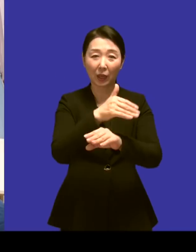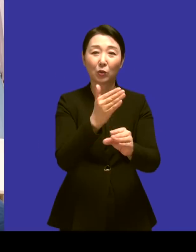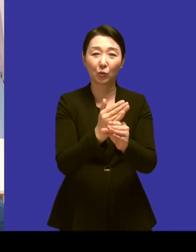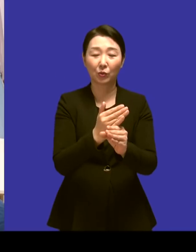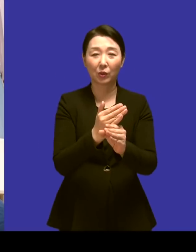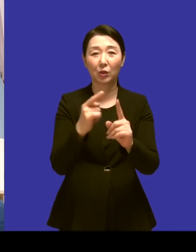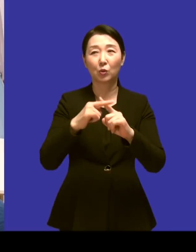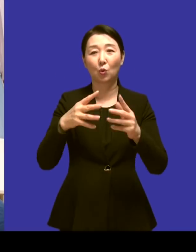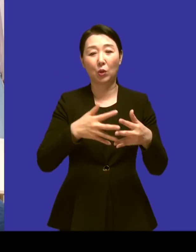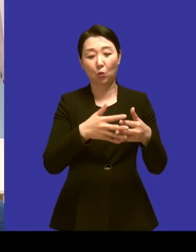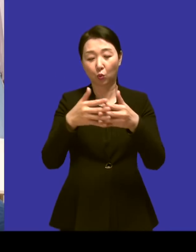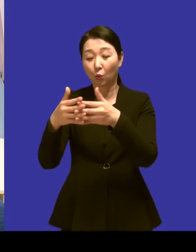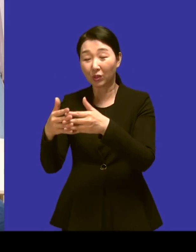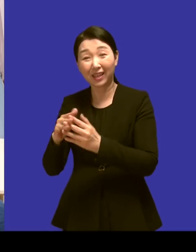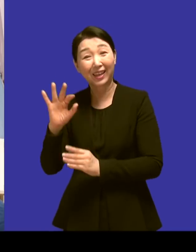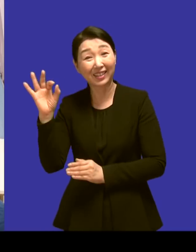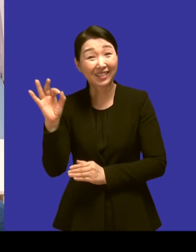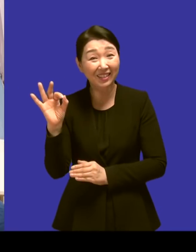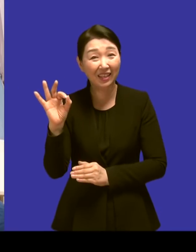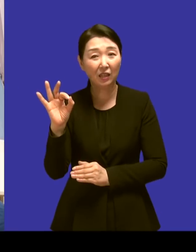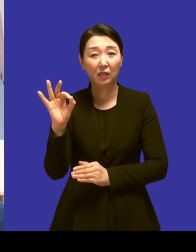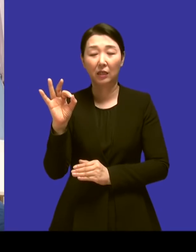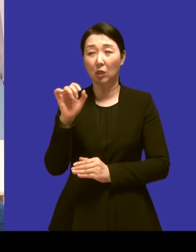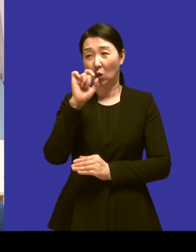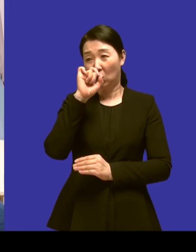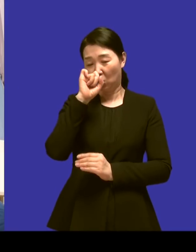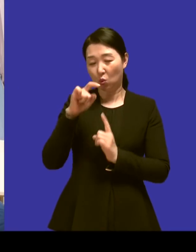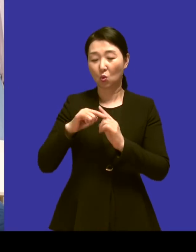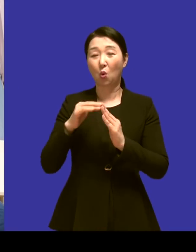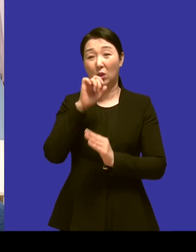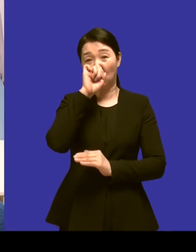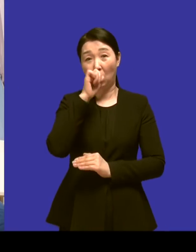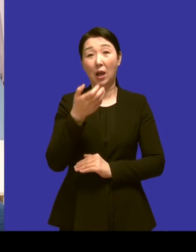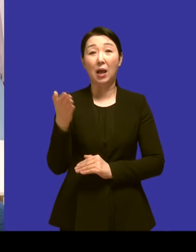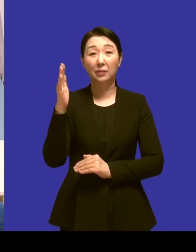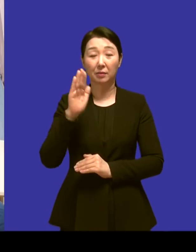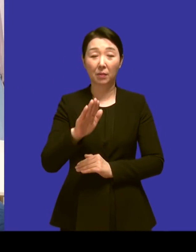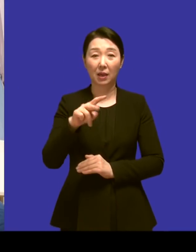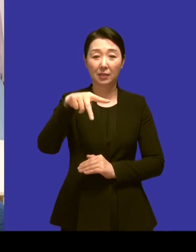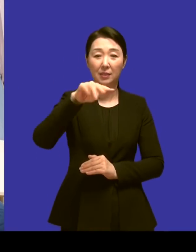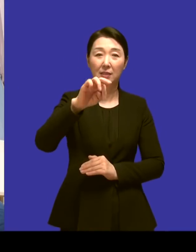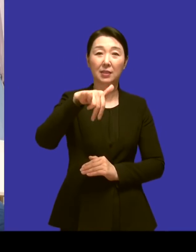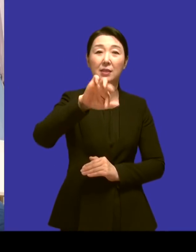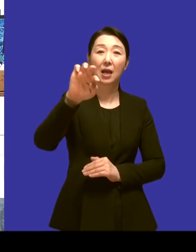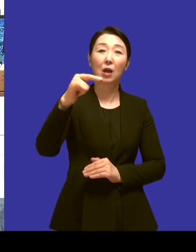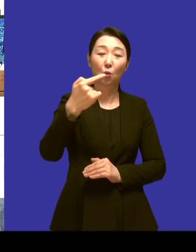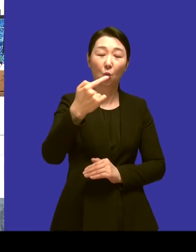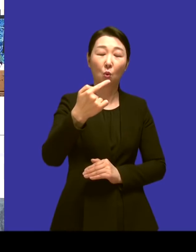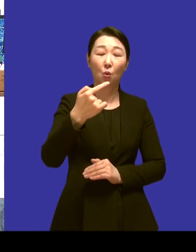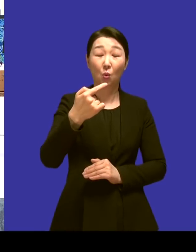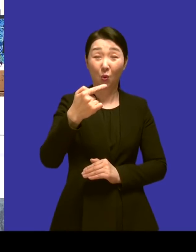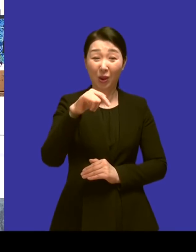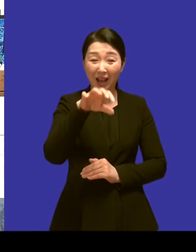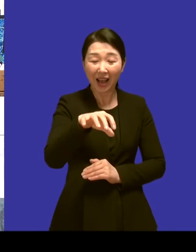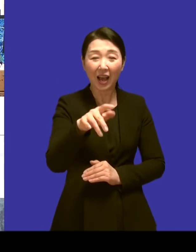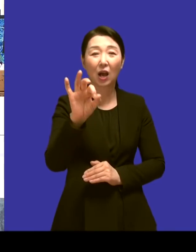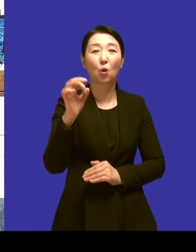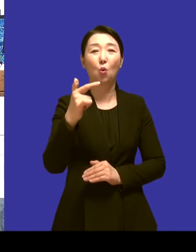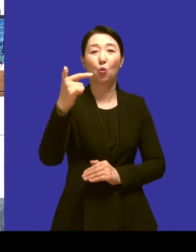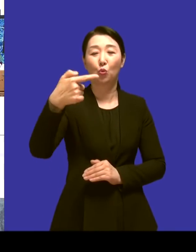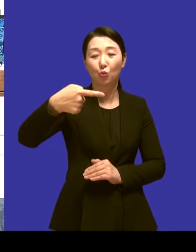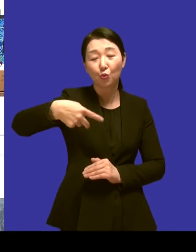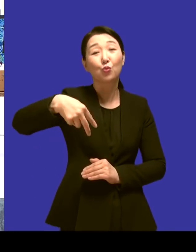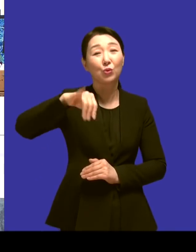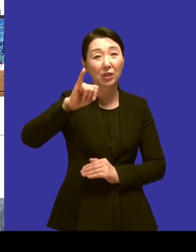전까지 다니던 공동체 너무 좋은 공동체였지만 네. 이제 시카고 온누리 교회를 가게 됐어요. 있죠, 온누리. 다운타운에 있는 교회를